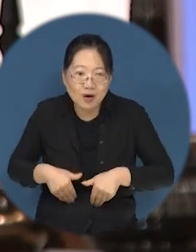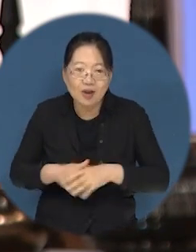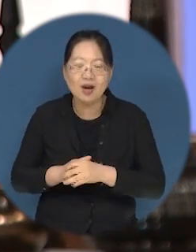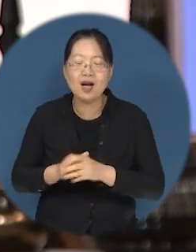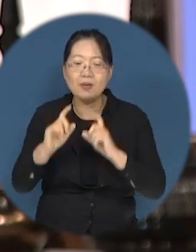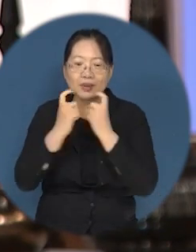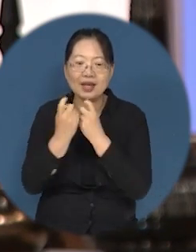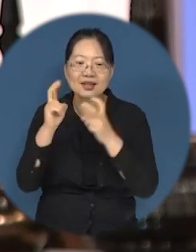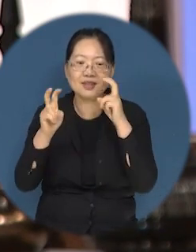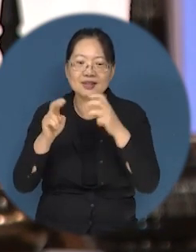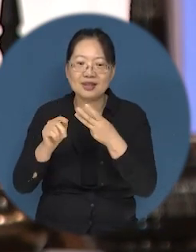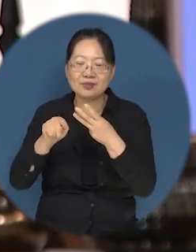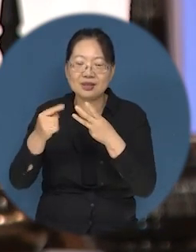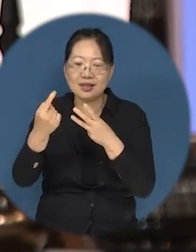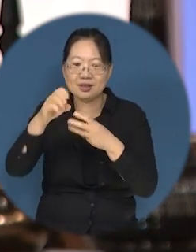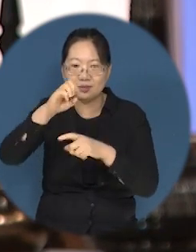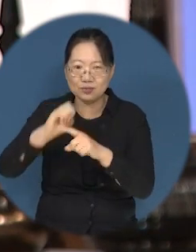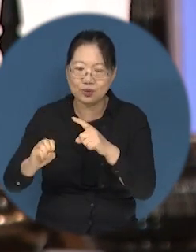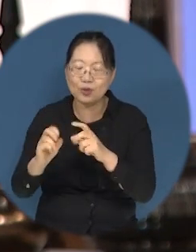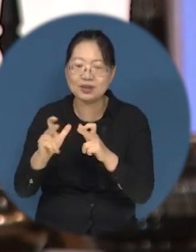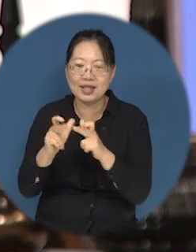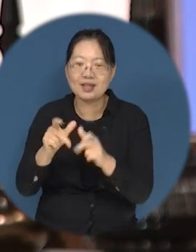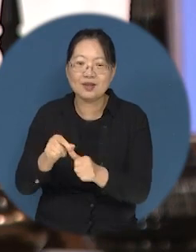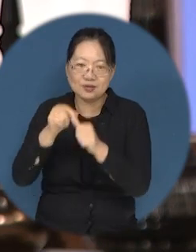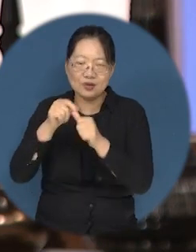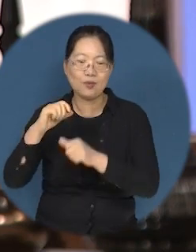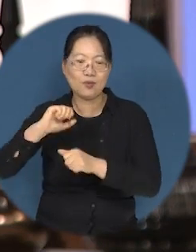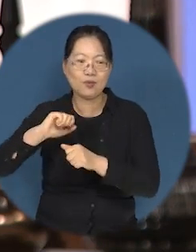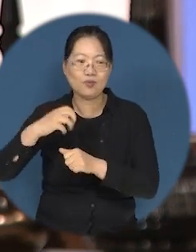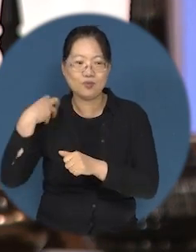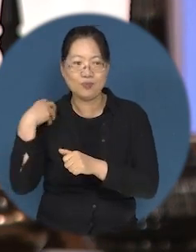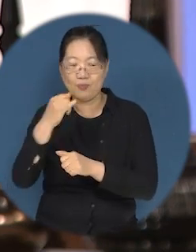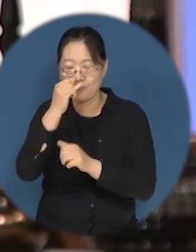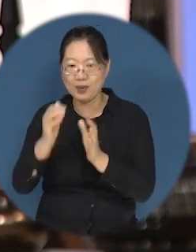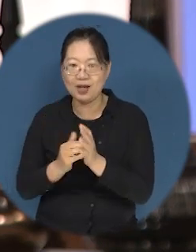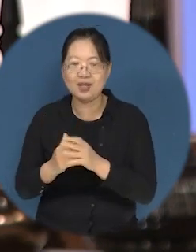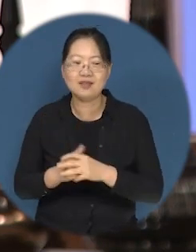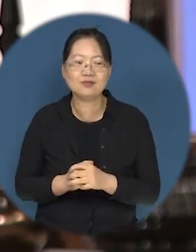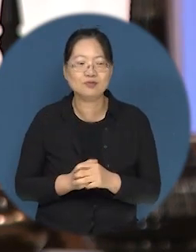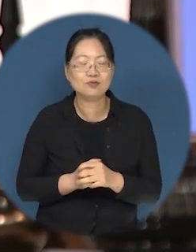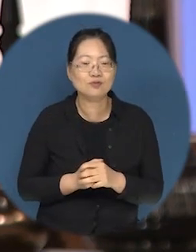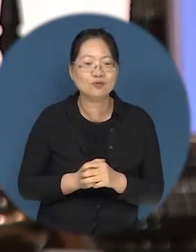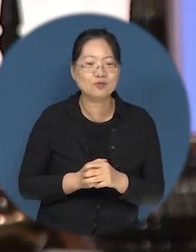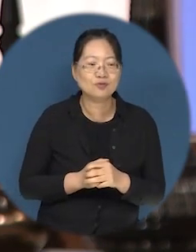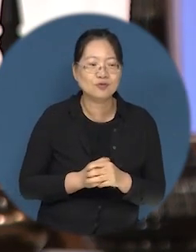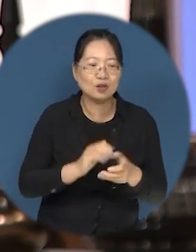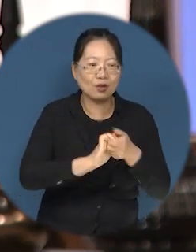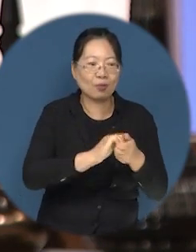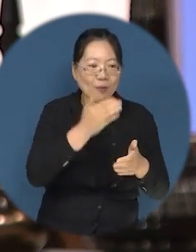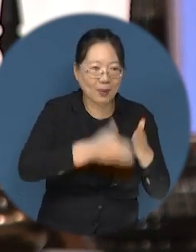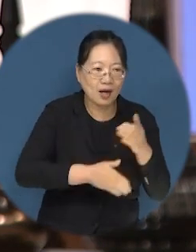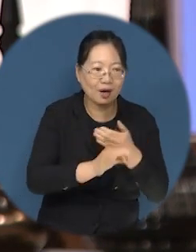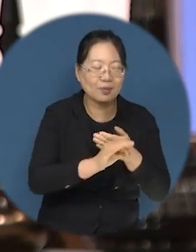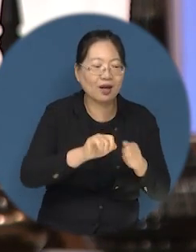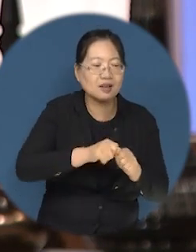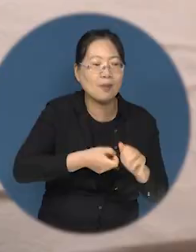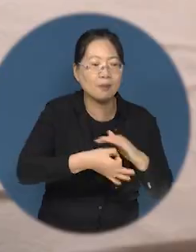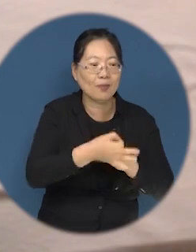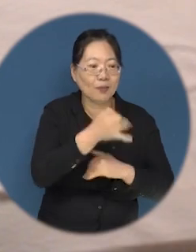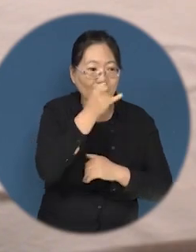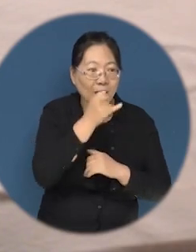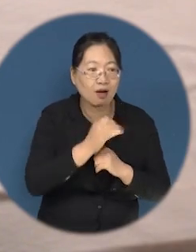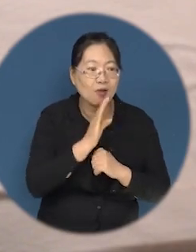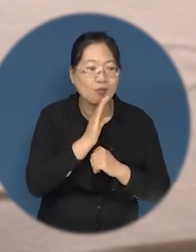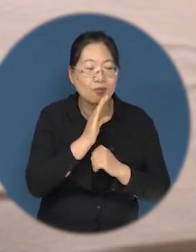기업은 3.1% 그 의무 고용 비율이 있습니다. 있죠. 예. 그거를 채우지 못하면 과태료를 냅니다. 과태료 내야 되죠.